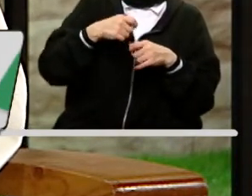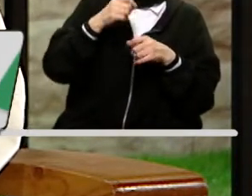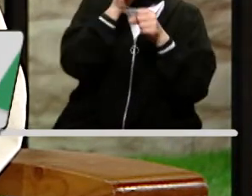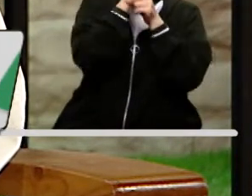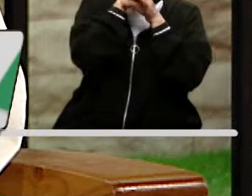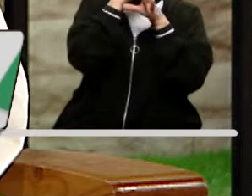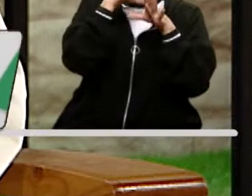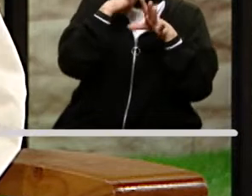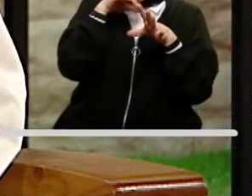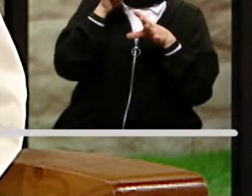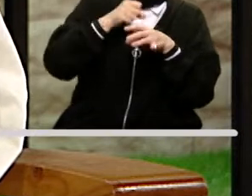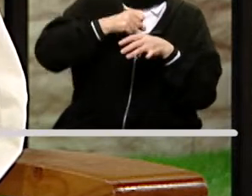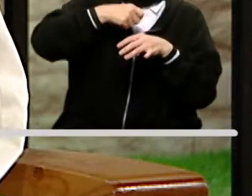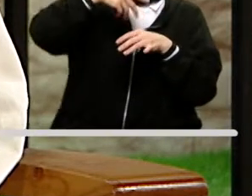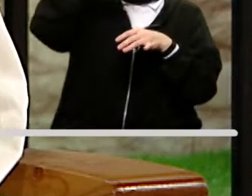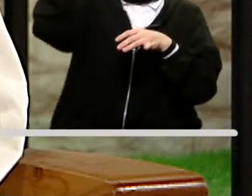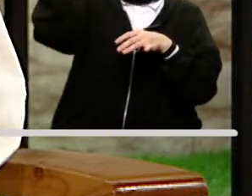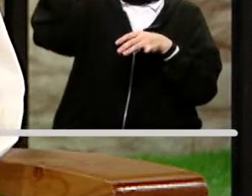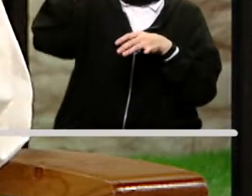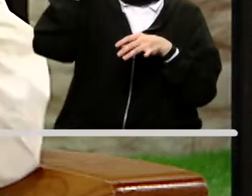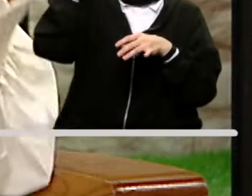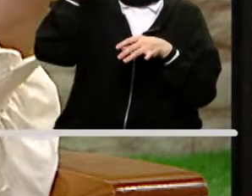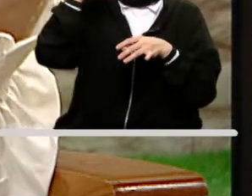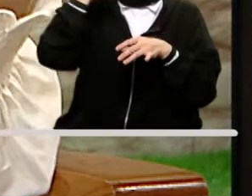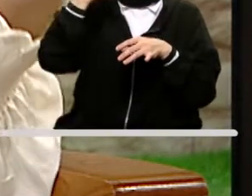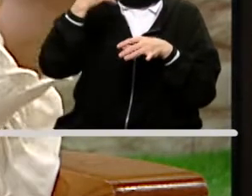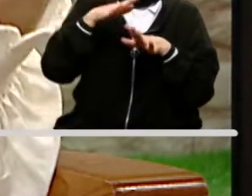ama deneyimlemek istiyoruz. Yapıyor muyuz? Yapıyoruz. Bunları